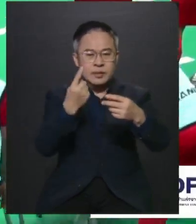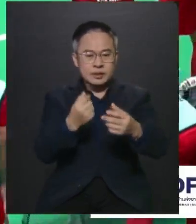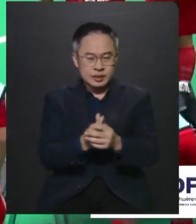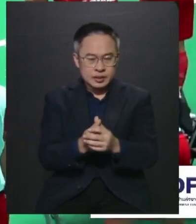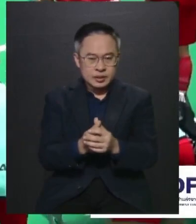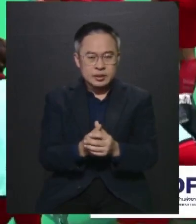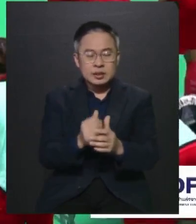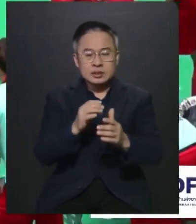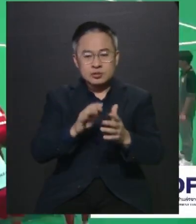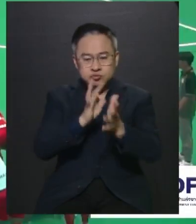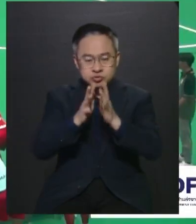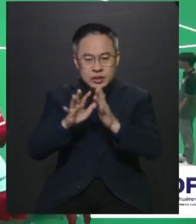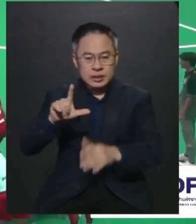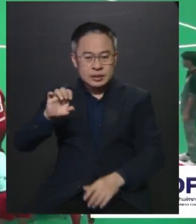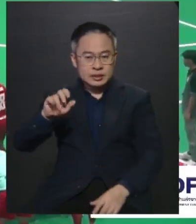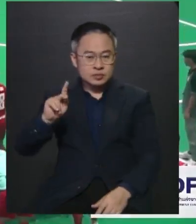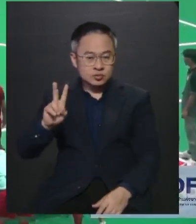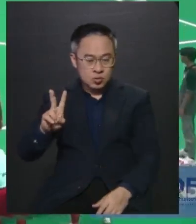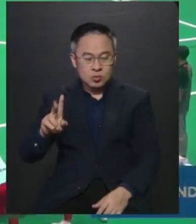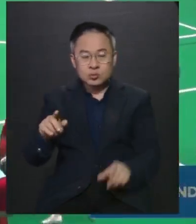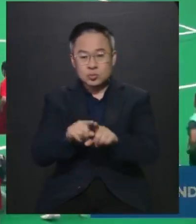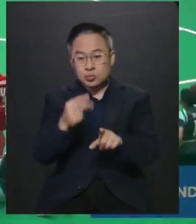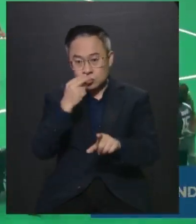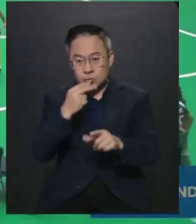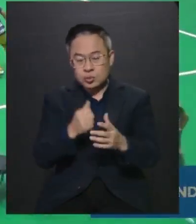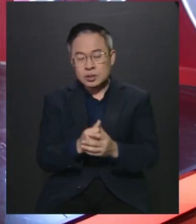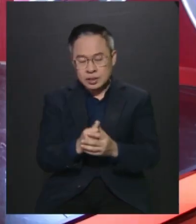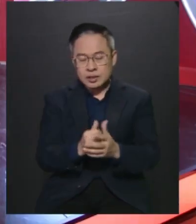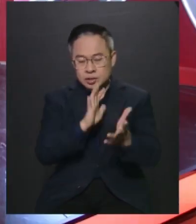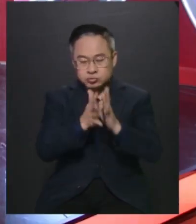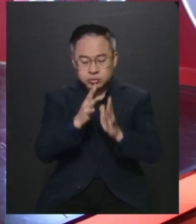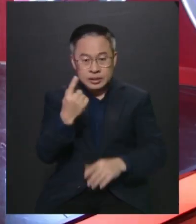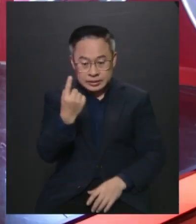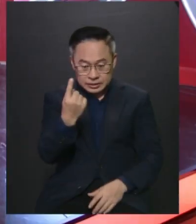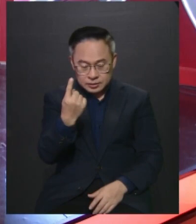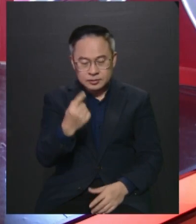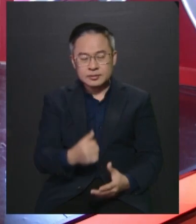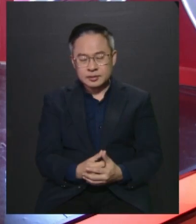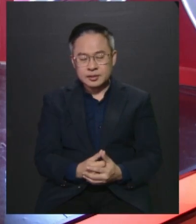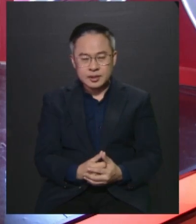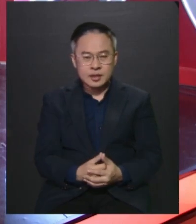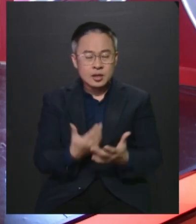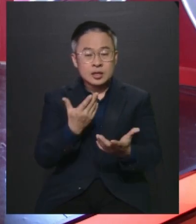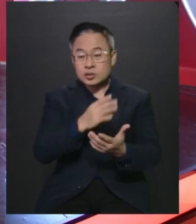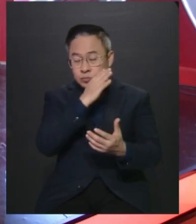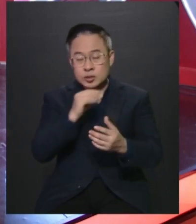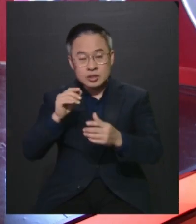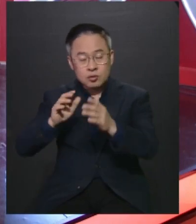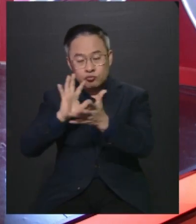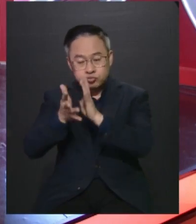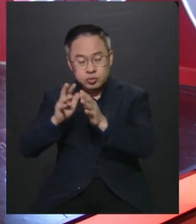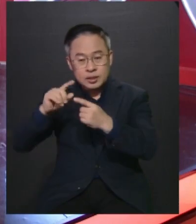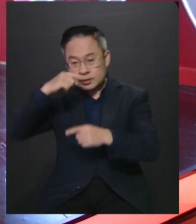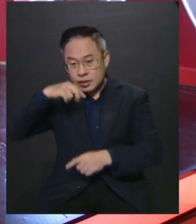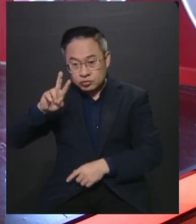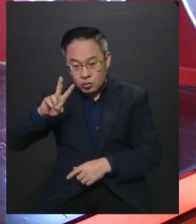เพราะว่าโอ้โหการได้เลื่อนชั้นเนี่ยมันถือว่าเป็นการยกระดับทีมแล้วก็เป็นเรื่องของเม็ดเงินด้วยนะจะว่าไปอ่าเพราะ